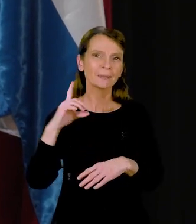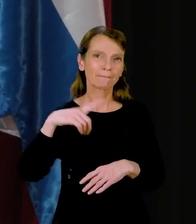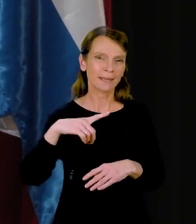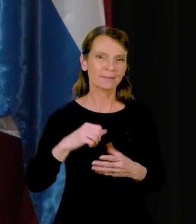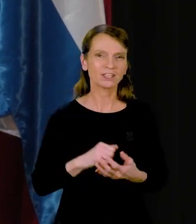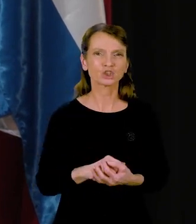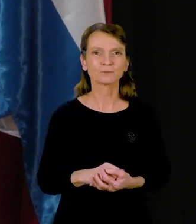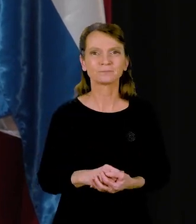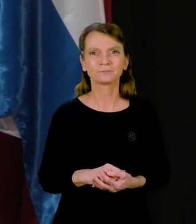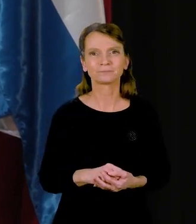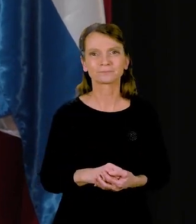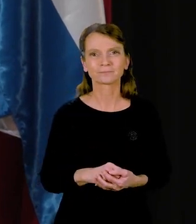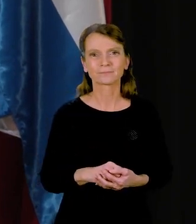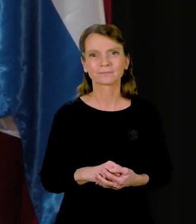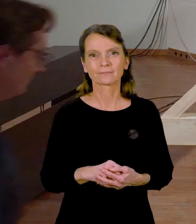Vladimir Prebilič.